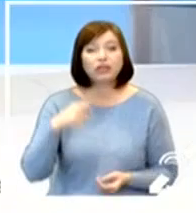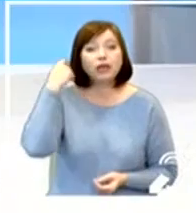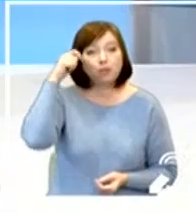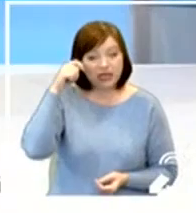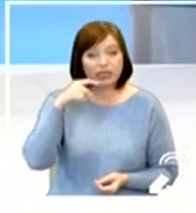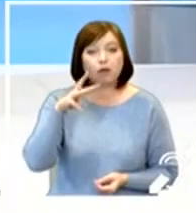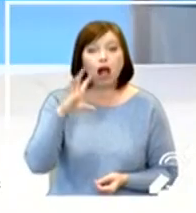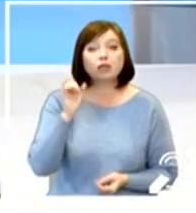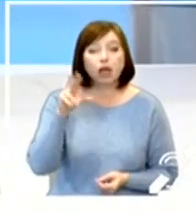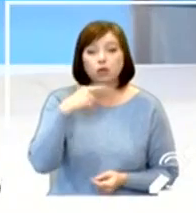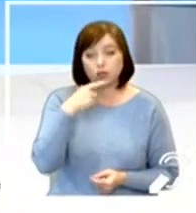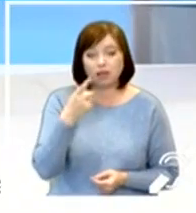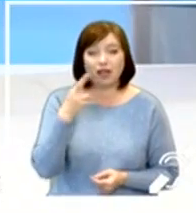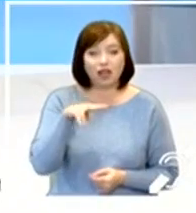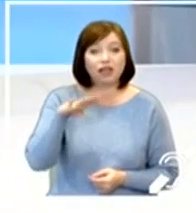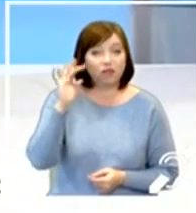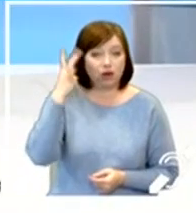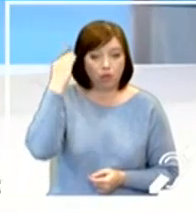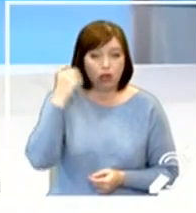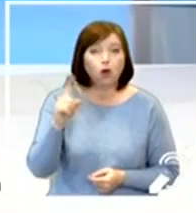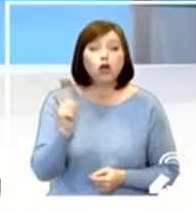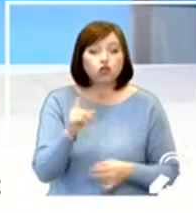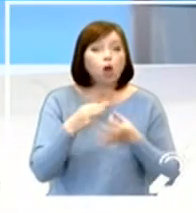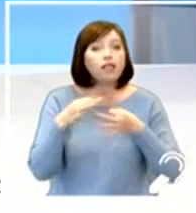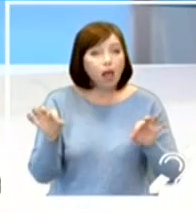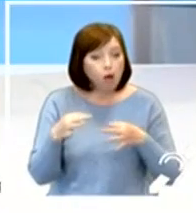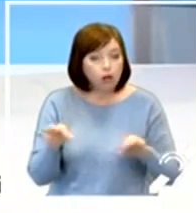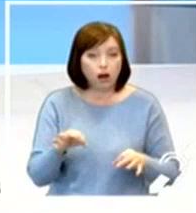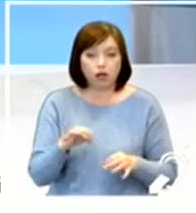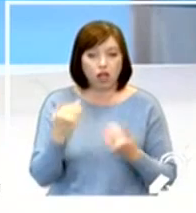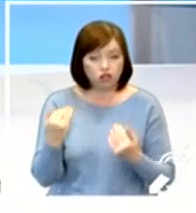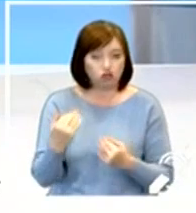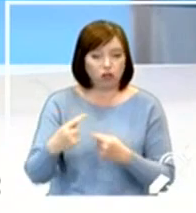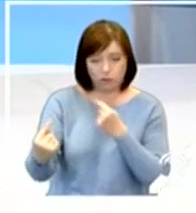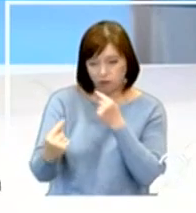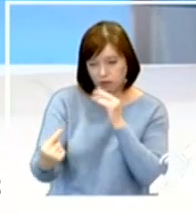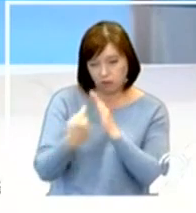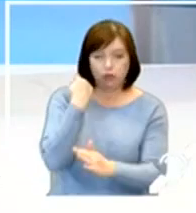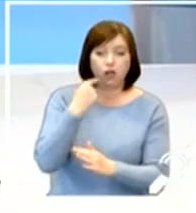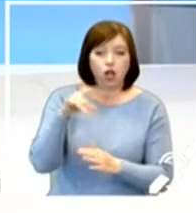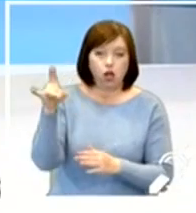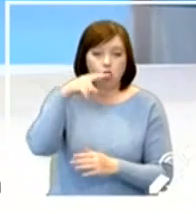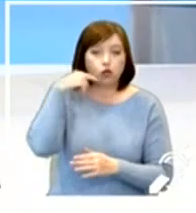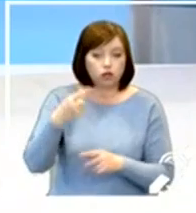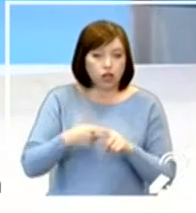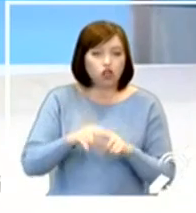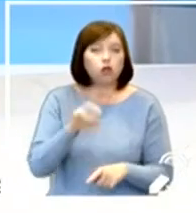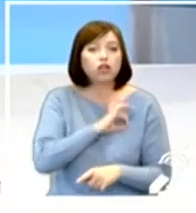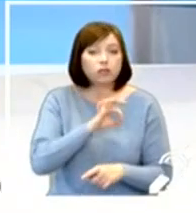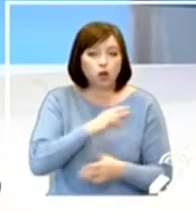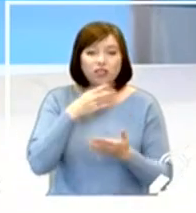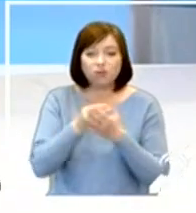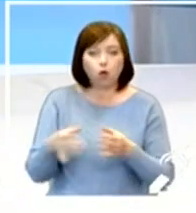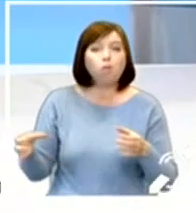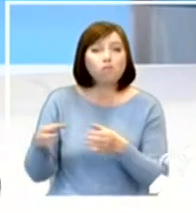Președintele Maia Sandu a declarat pentru TVR Moldova că democrația este sub asalt din partea Federației Ruse, care folosește gruparea